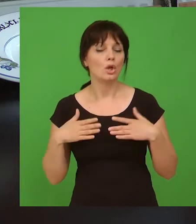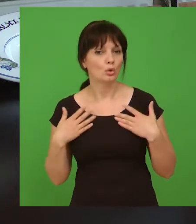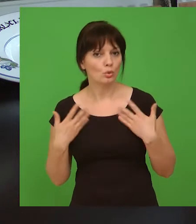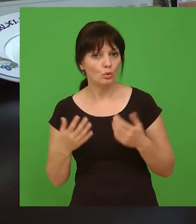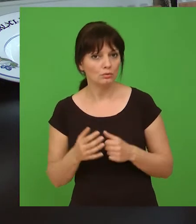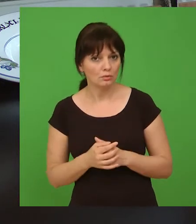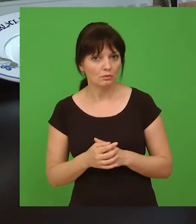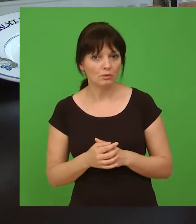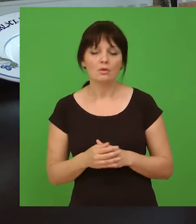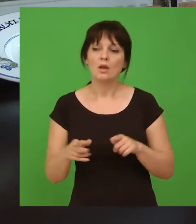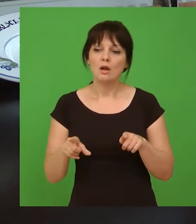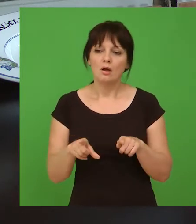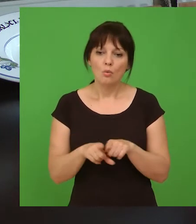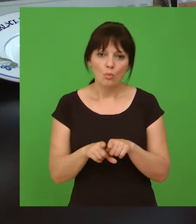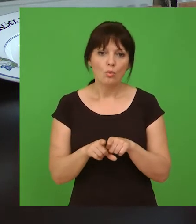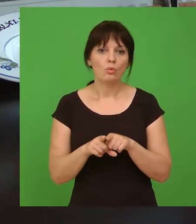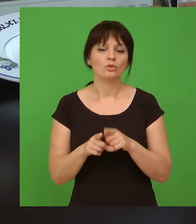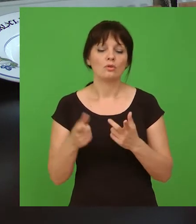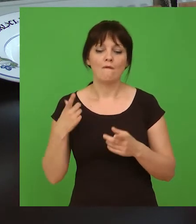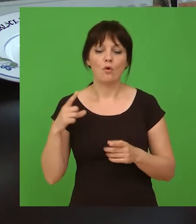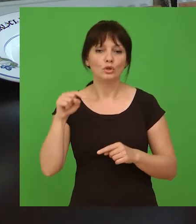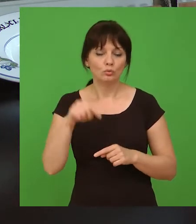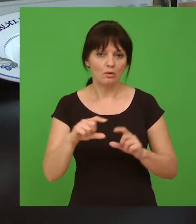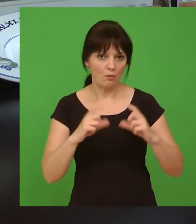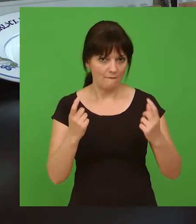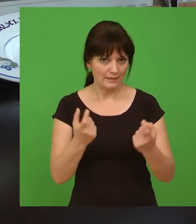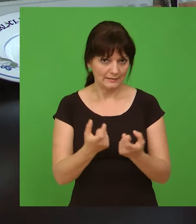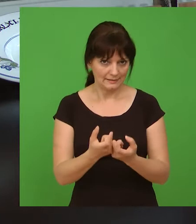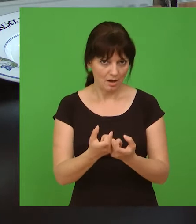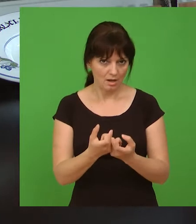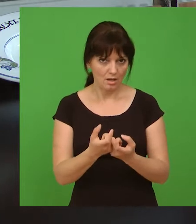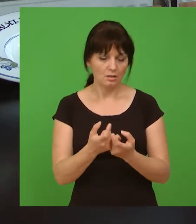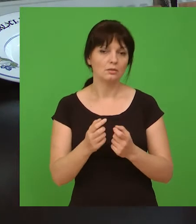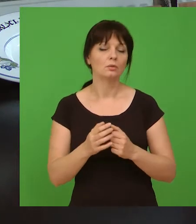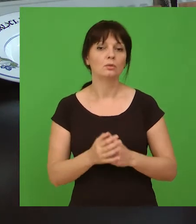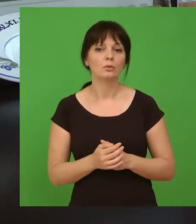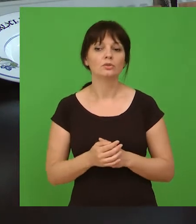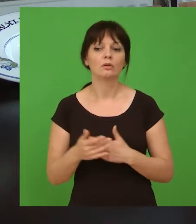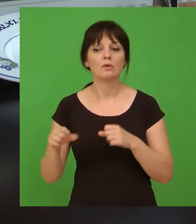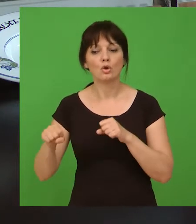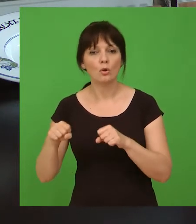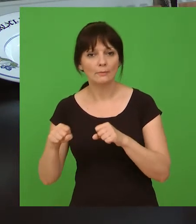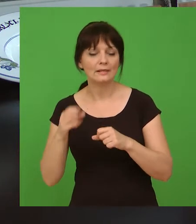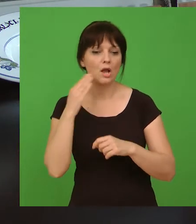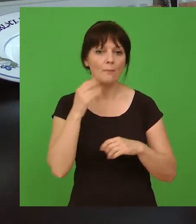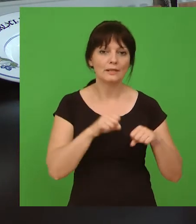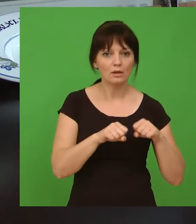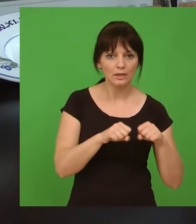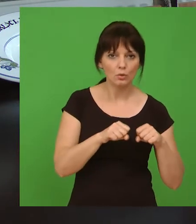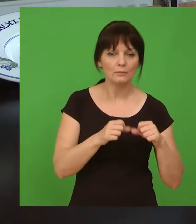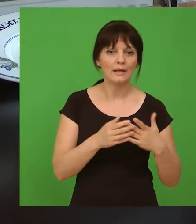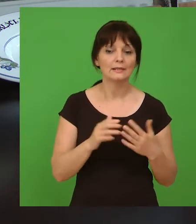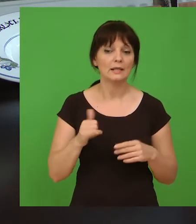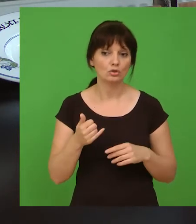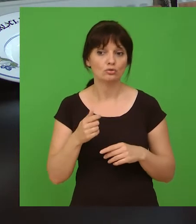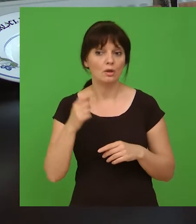hogy olyan módon lehettünk ennek a konferenciának részei, hogy kormányzati, amerikai kormányzati, és